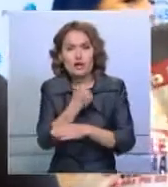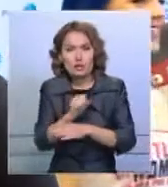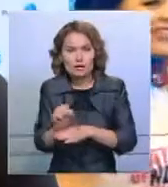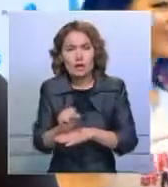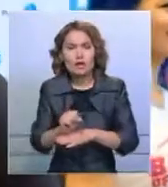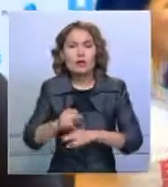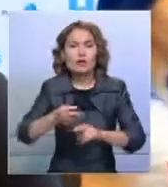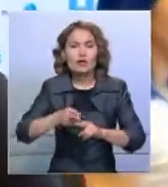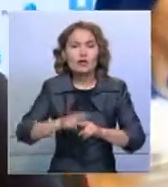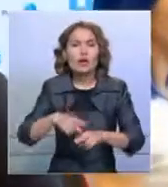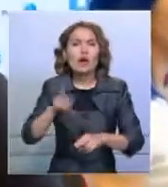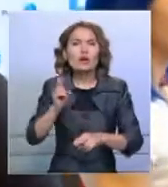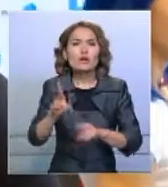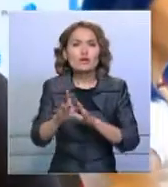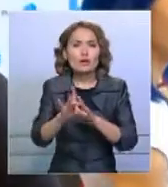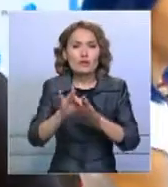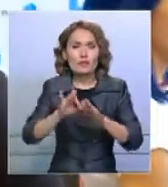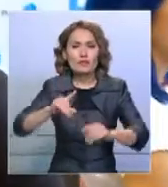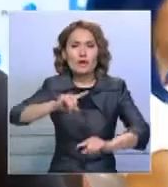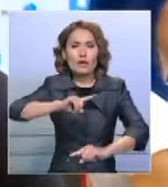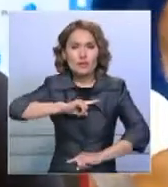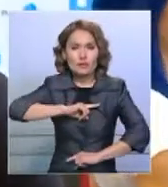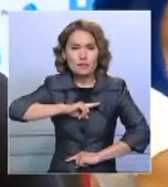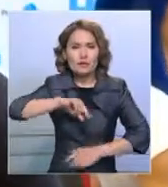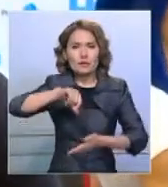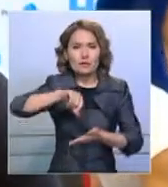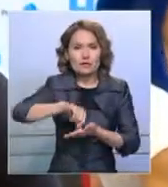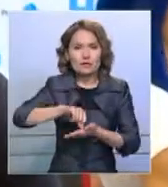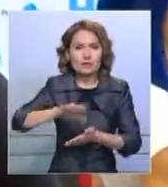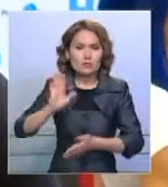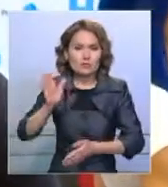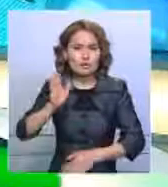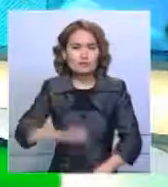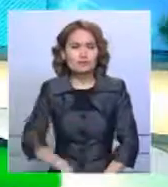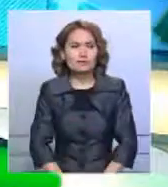спортшылар ұлттық құрамаға алынып, болашақта ел намысын қорғайды.